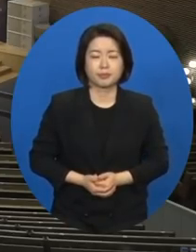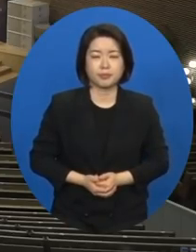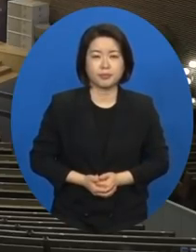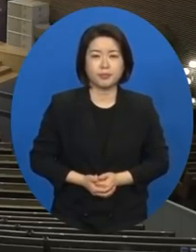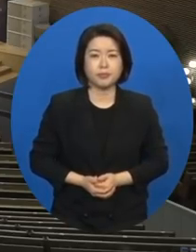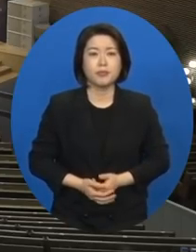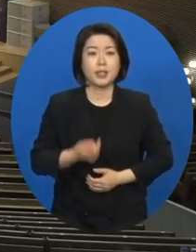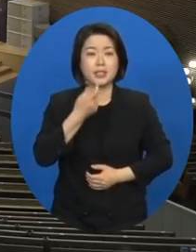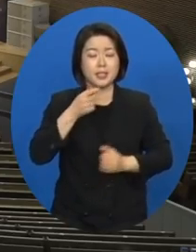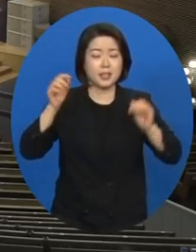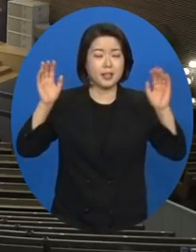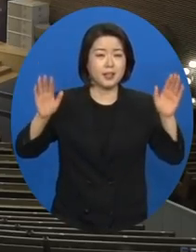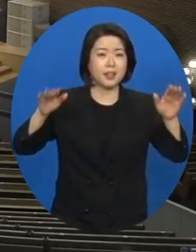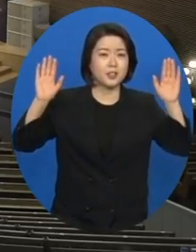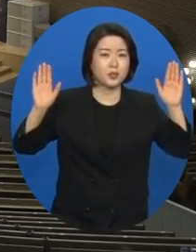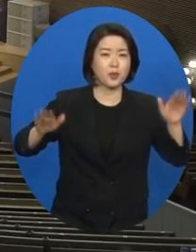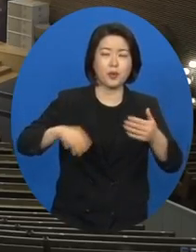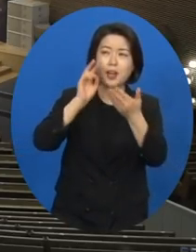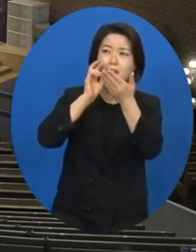천사